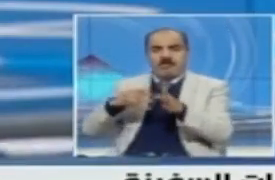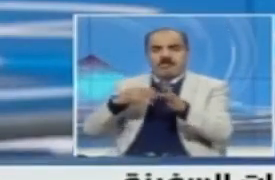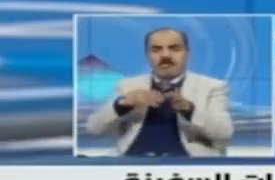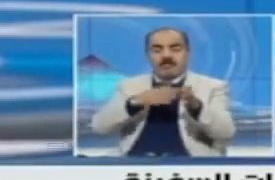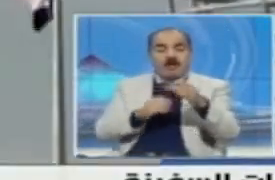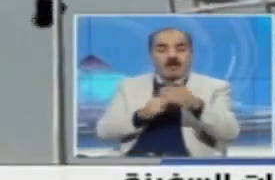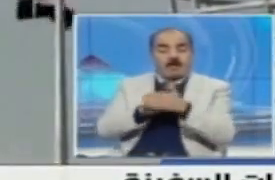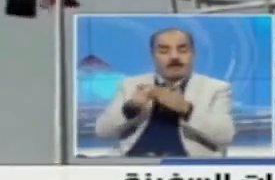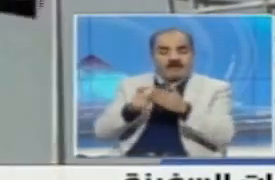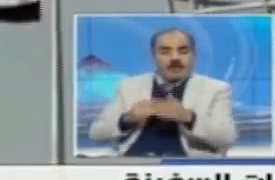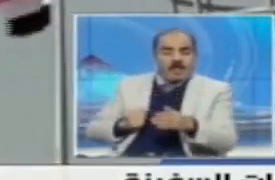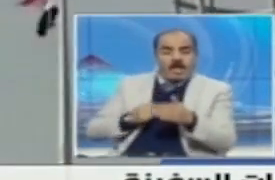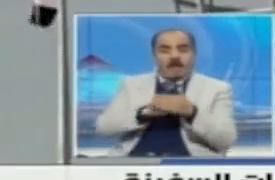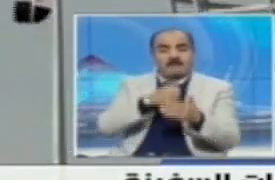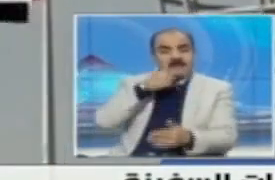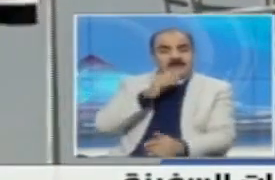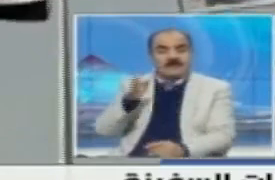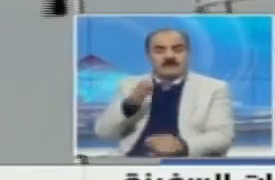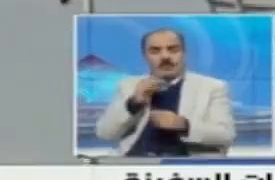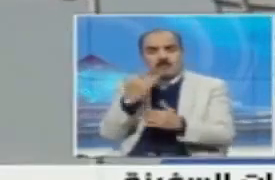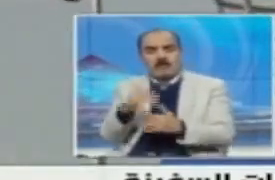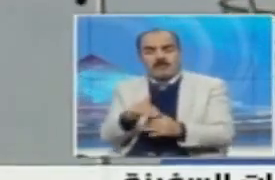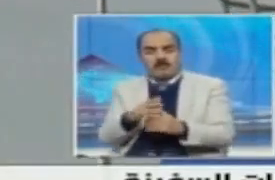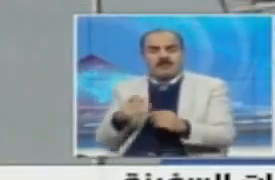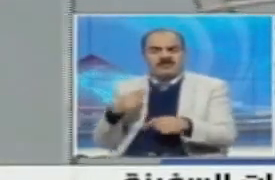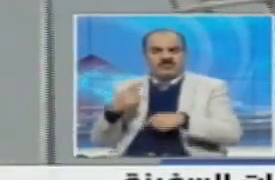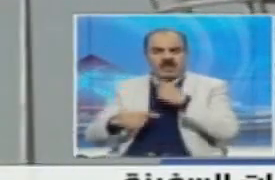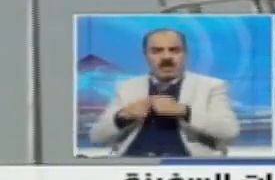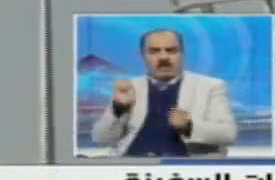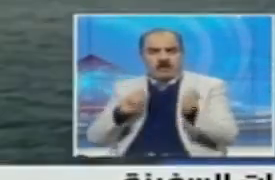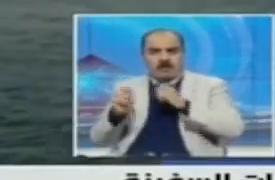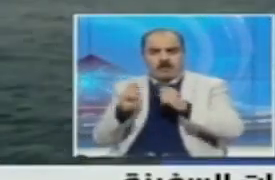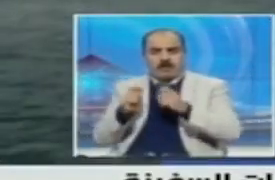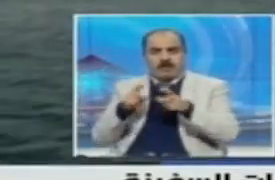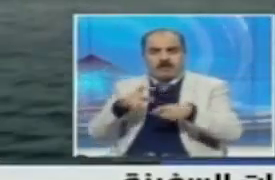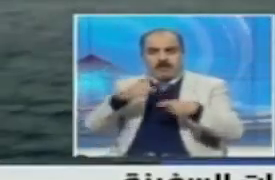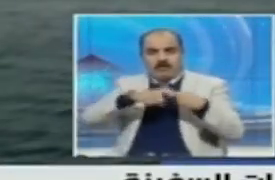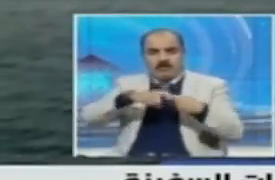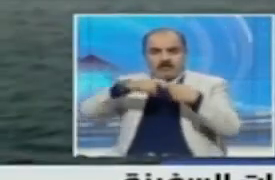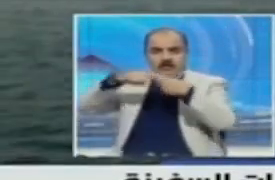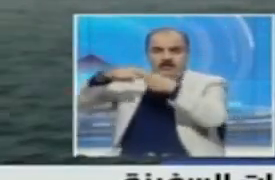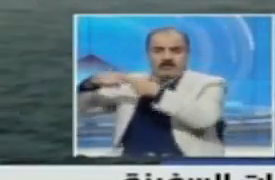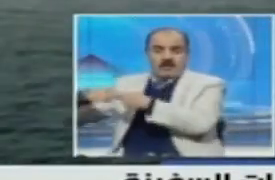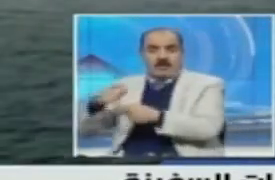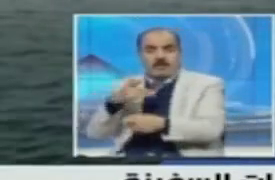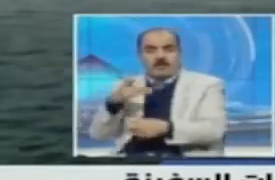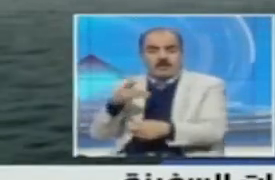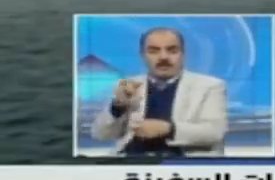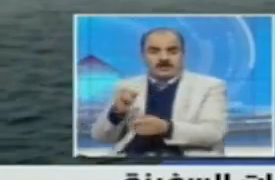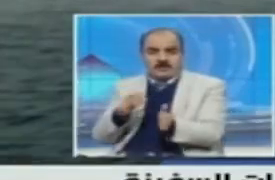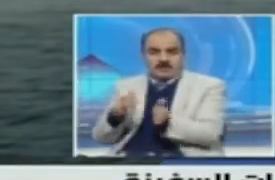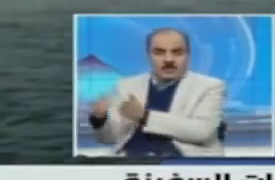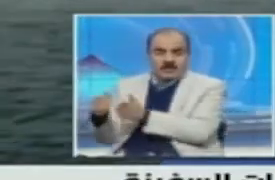الشمال المتجهة إلى الصين، مشيرا إلى أنه يجري العمل الآن على قطر السفينة العاطلة للكيلومتر